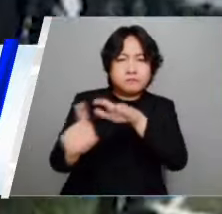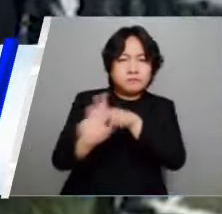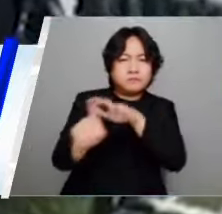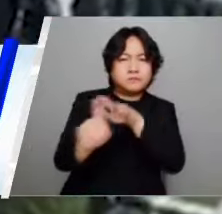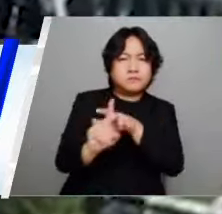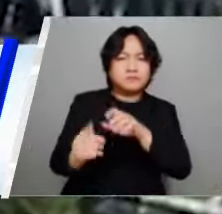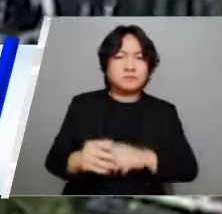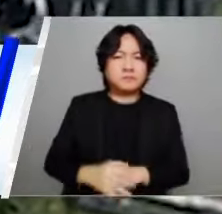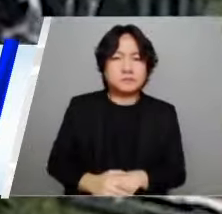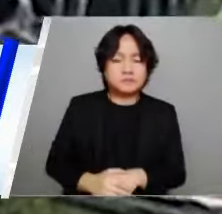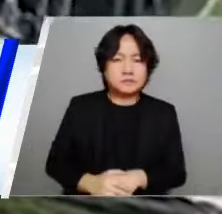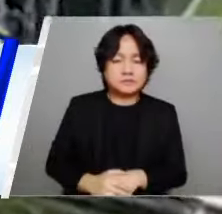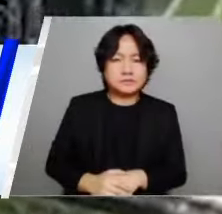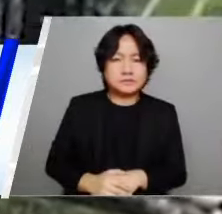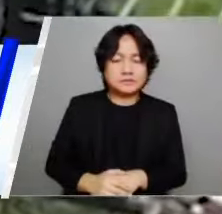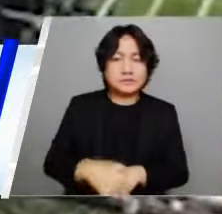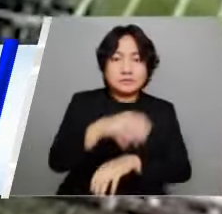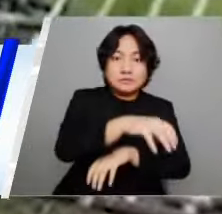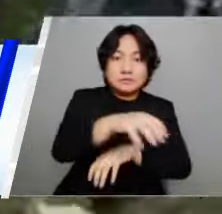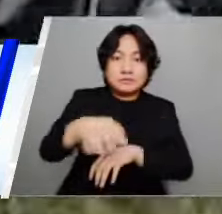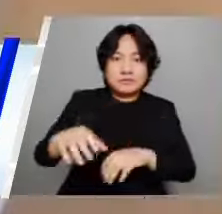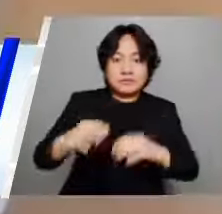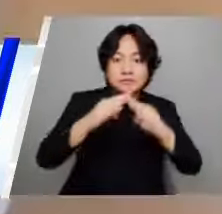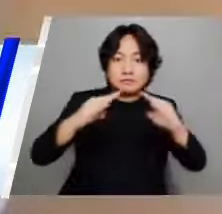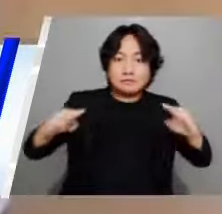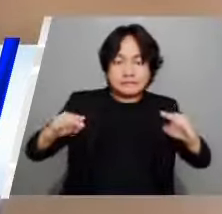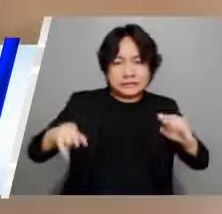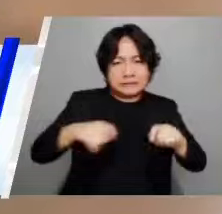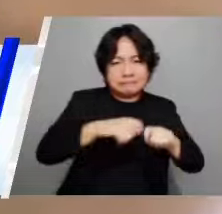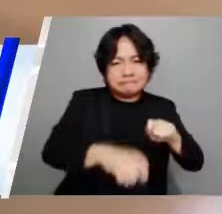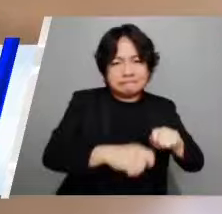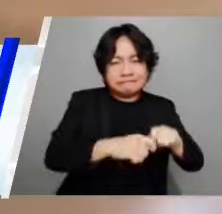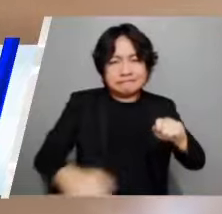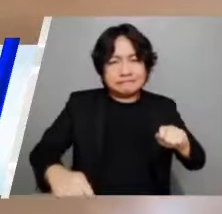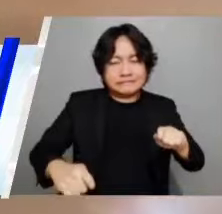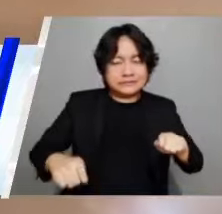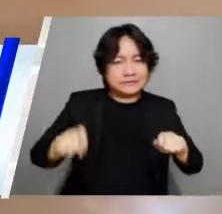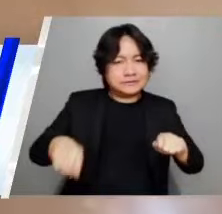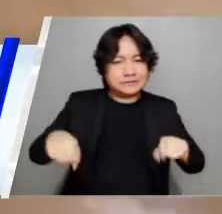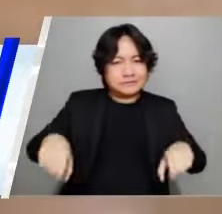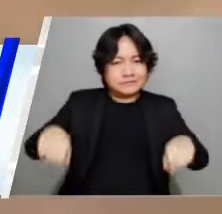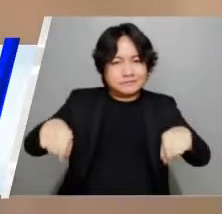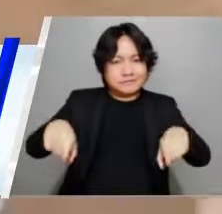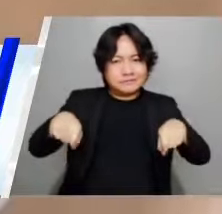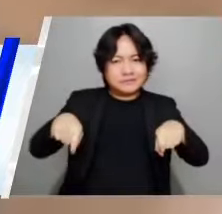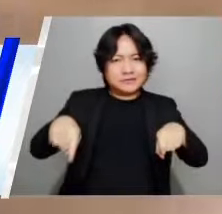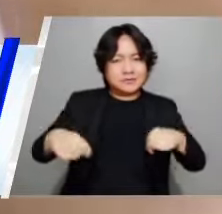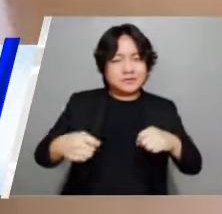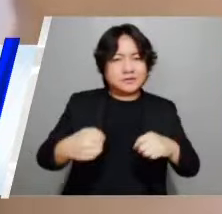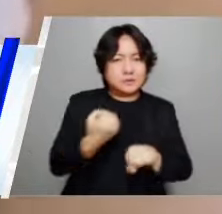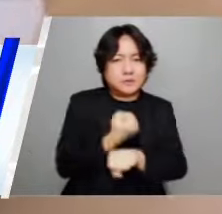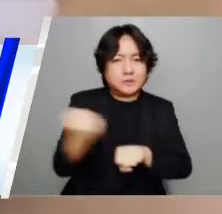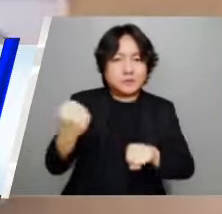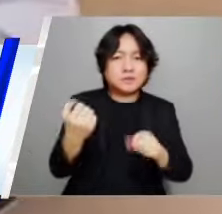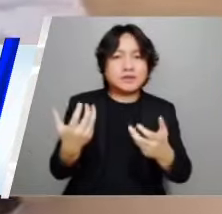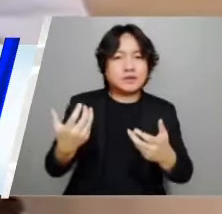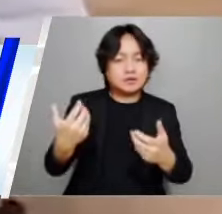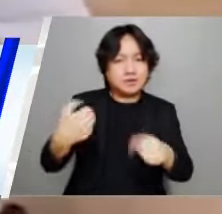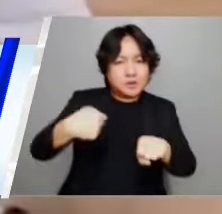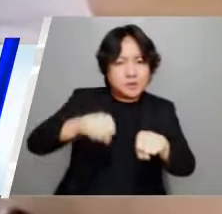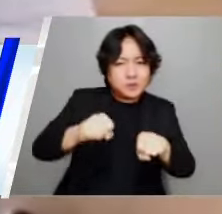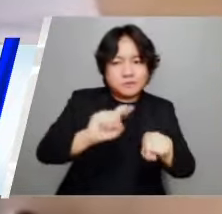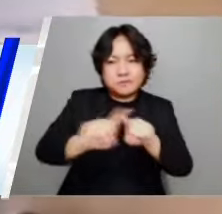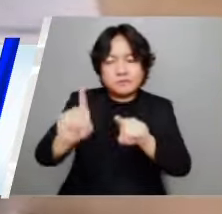kanilang bahay at sasakyang motorsiklo at sidecar. Binuksan sa mga evacuee ang Basco Cathedral Pastoral Center bago